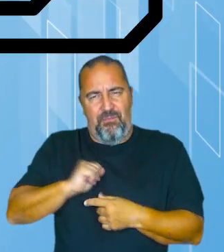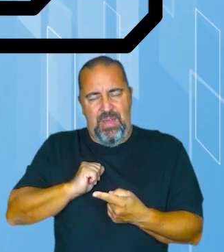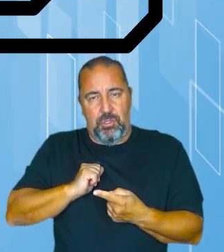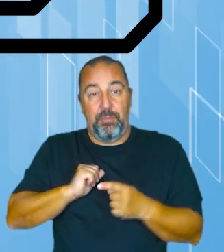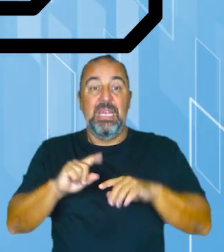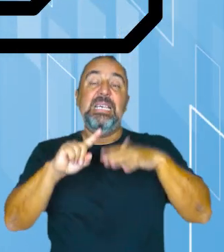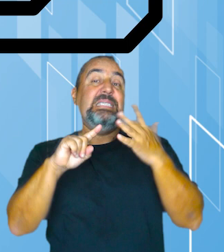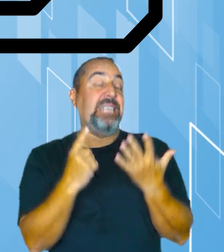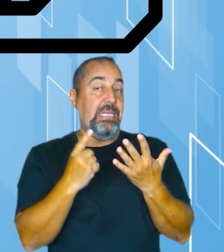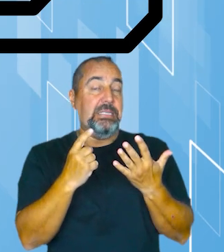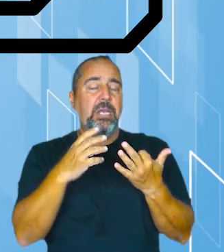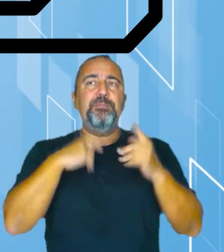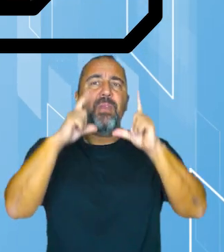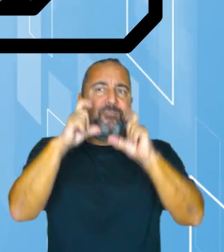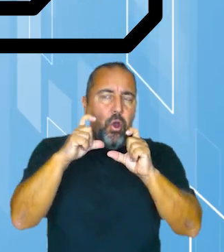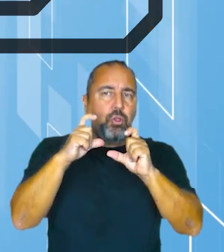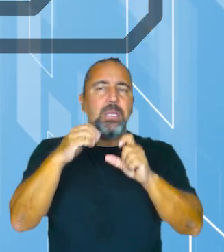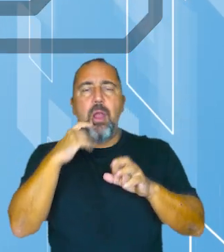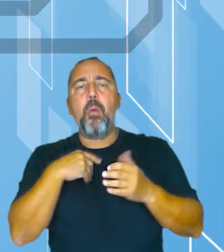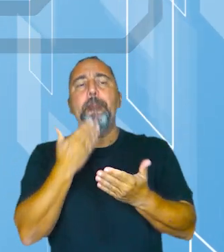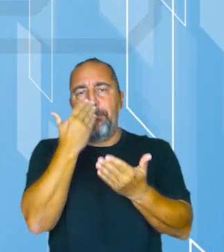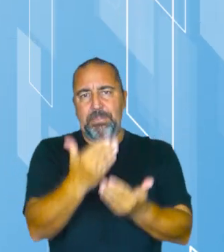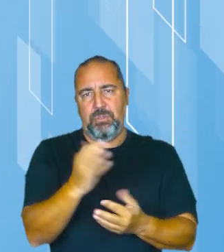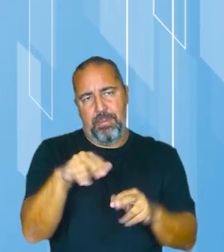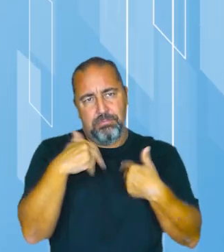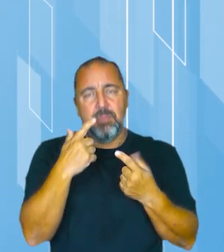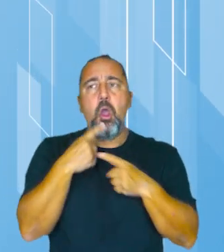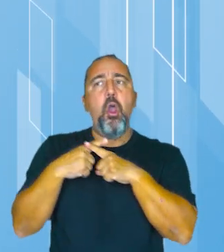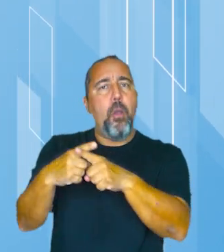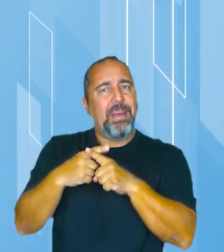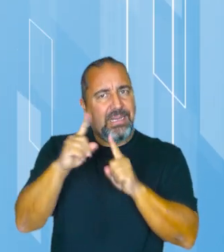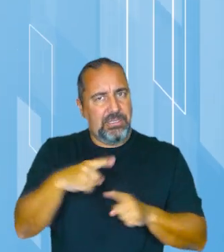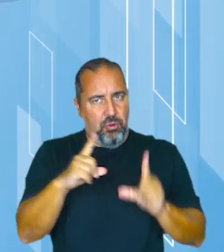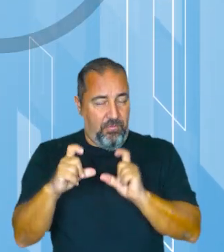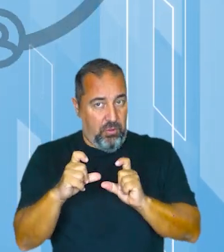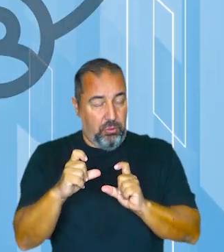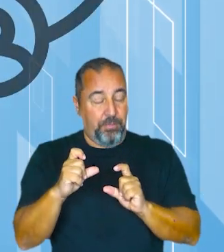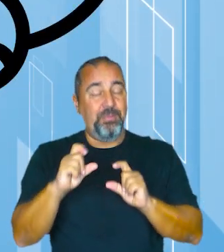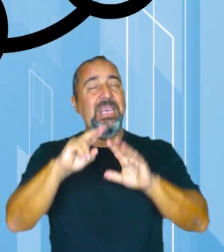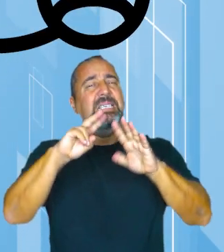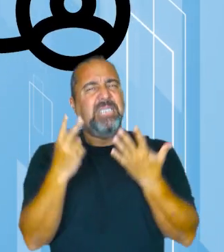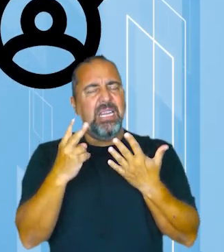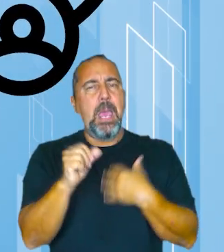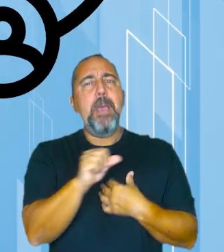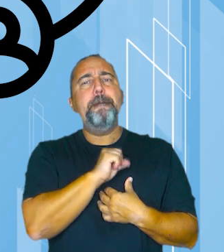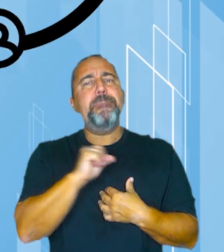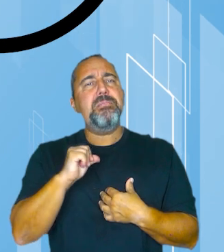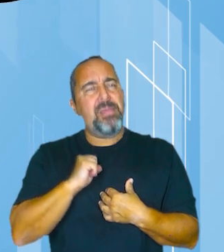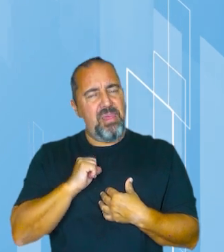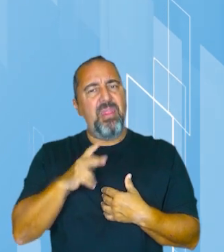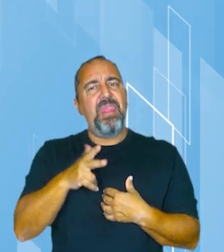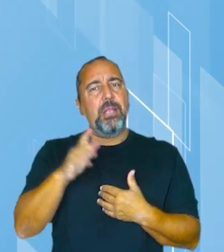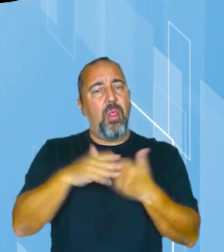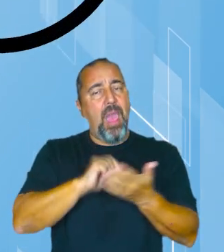6. Eskatu baimena argazkiak partekatzeko edo etiketatzeko, beste pertsona batzuk badaude. 7. Pribatutasuna